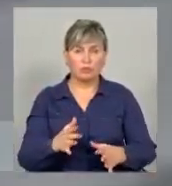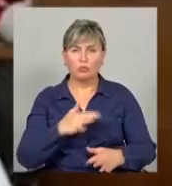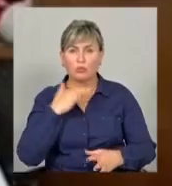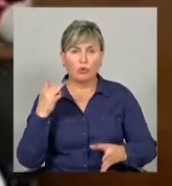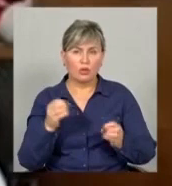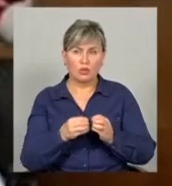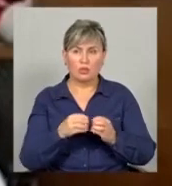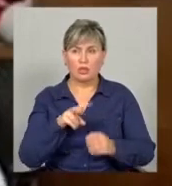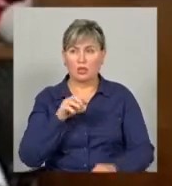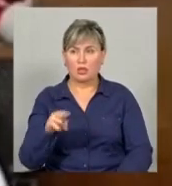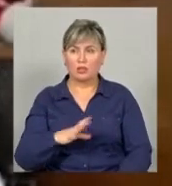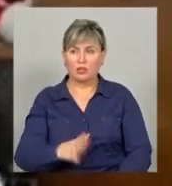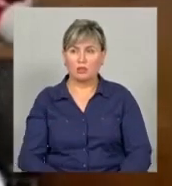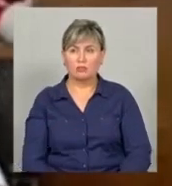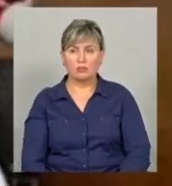десятилетий.